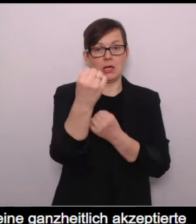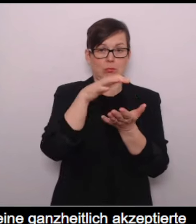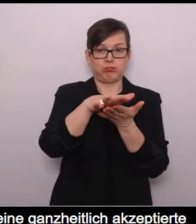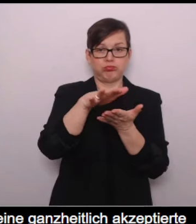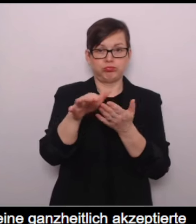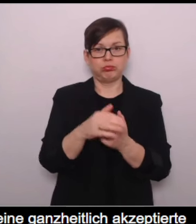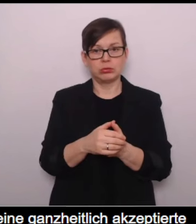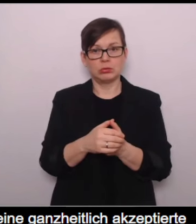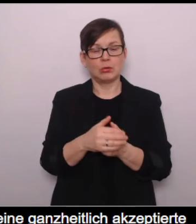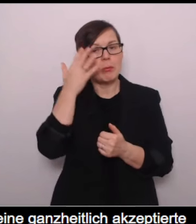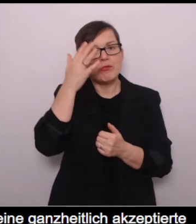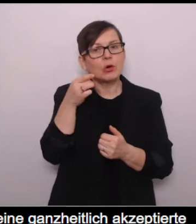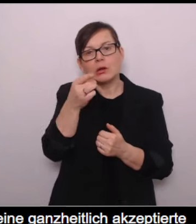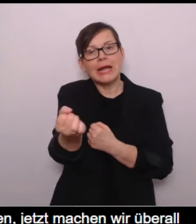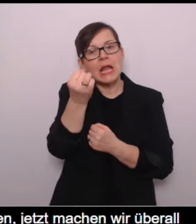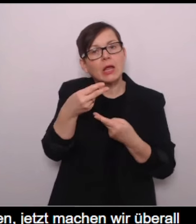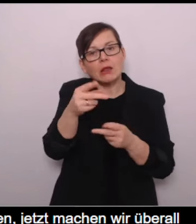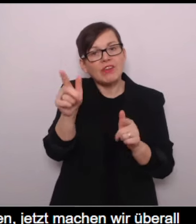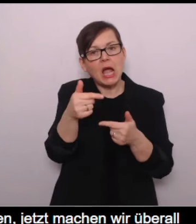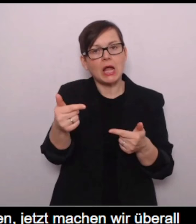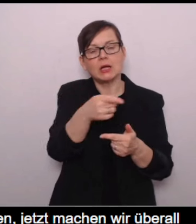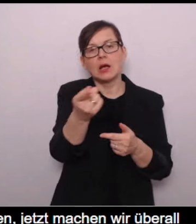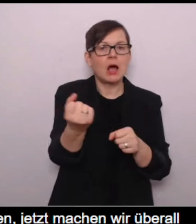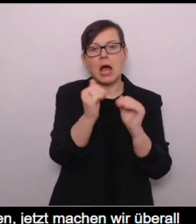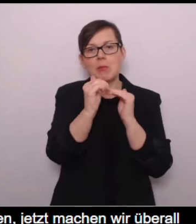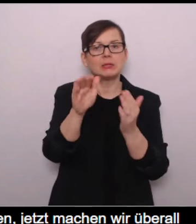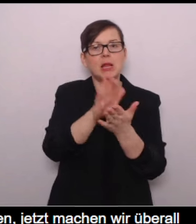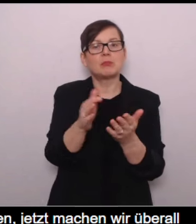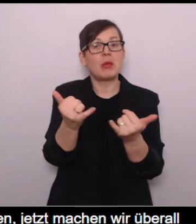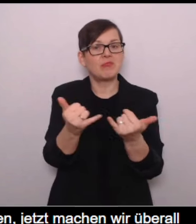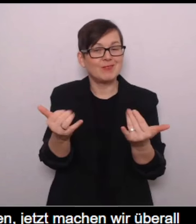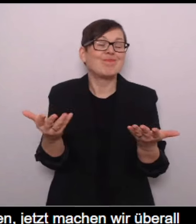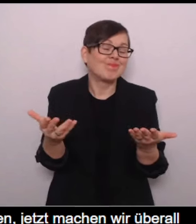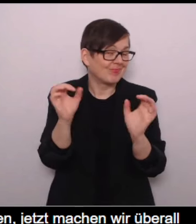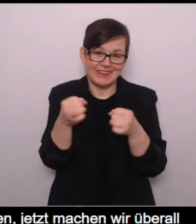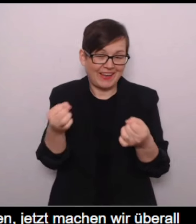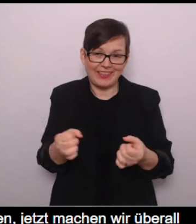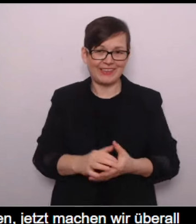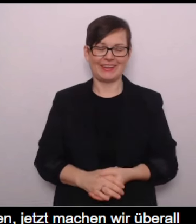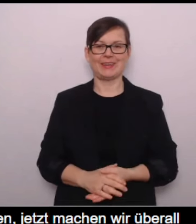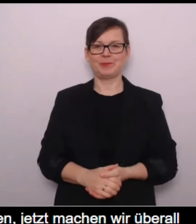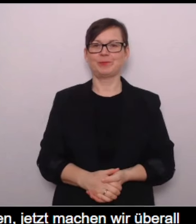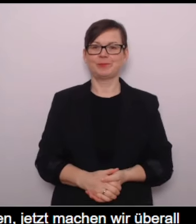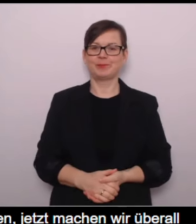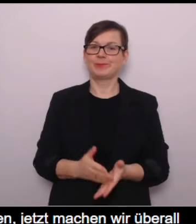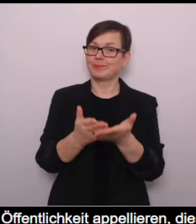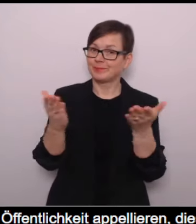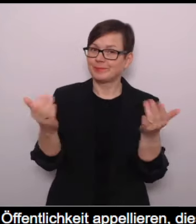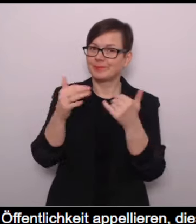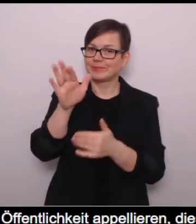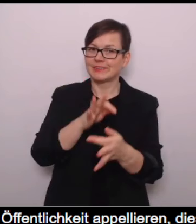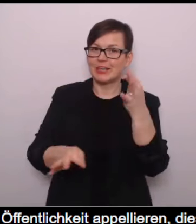Energieverbraucher in ganz Deutschland. Diese Region und Arbeitsplätze ohne Energie sind dort nicht zu halten.